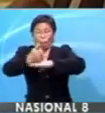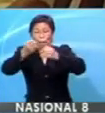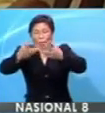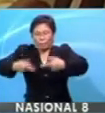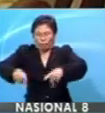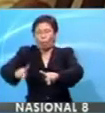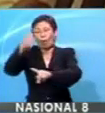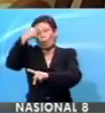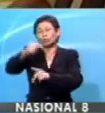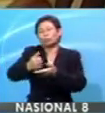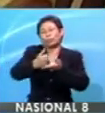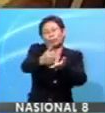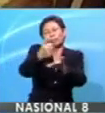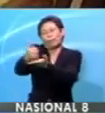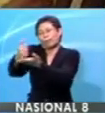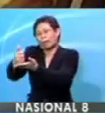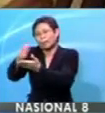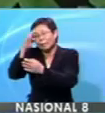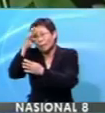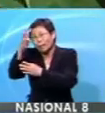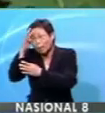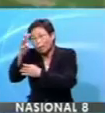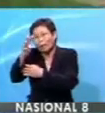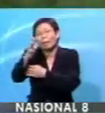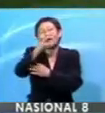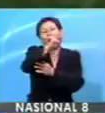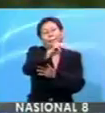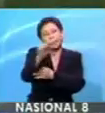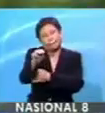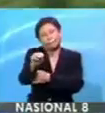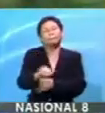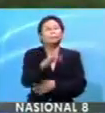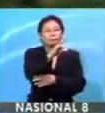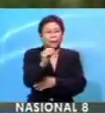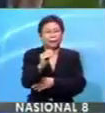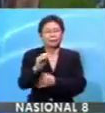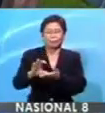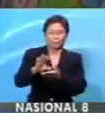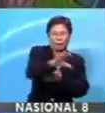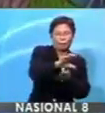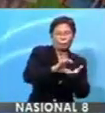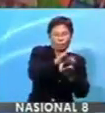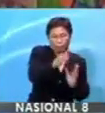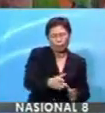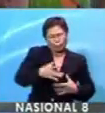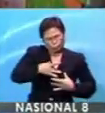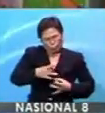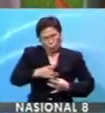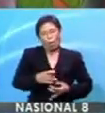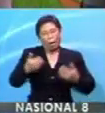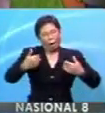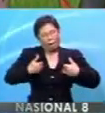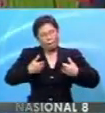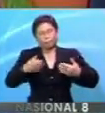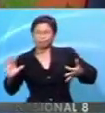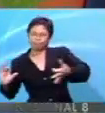peluang untuk membantu para pencipta kandungan kreatif multimedia dan juga pelabur-pelabur yang berminat untuk mengadakan